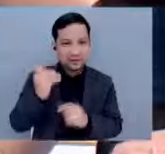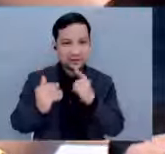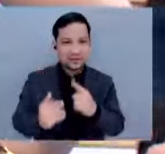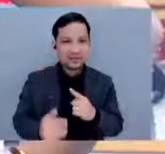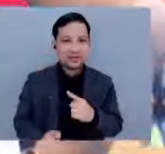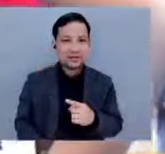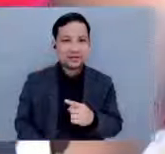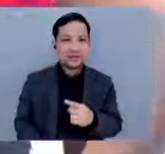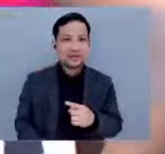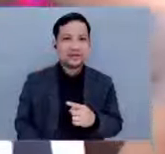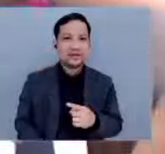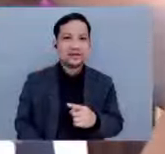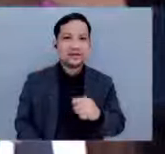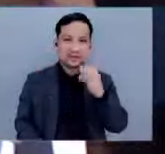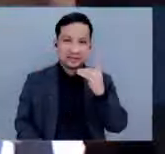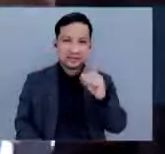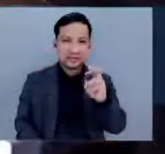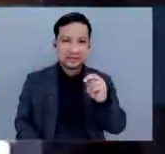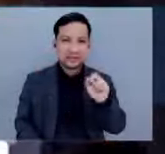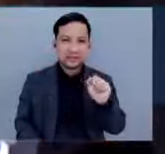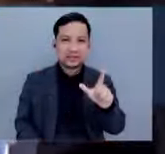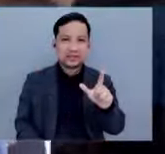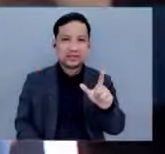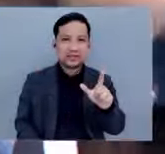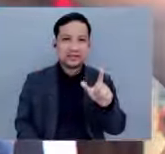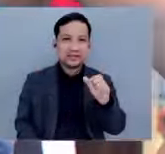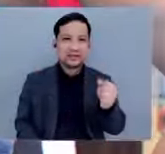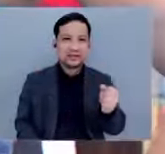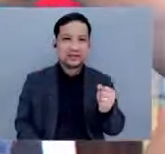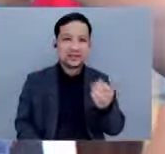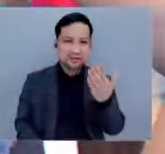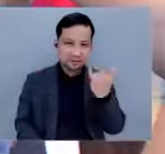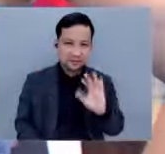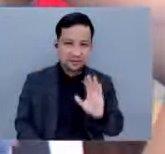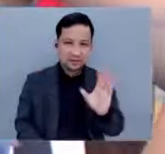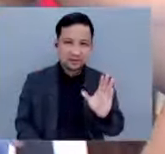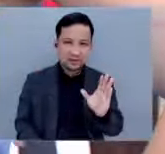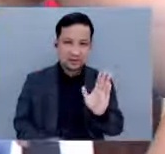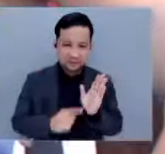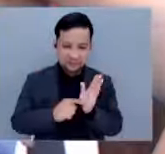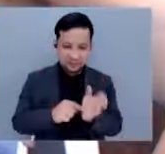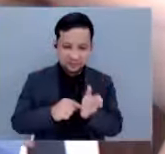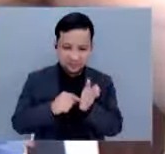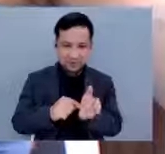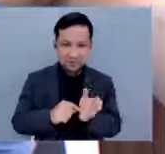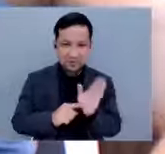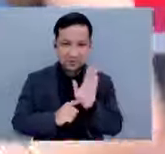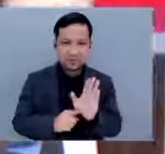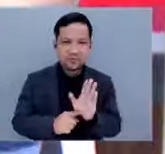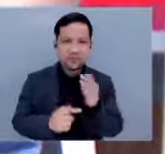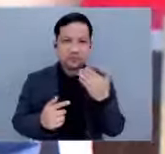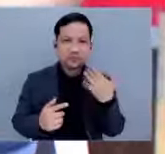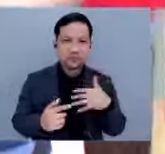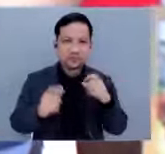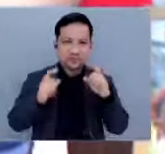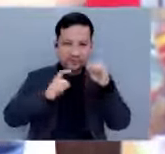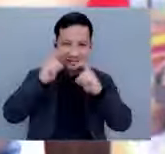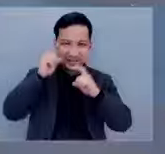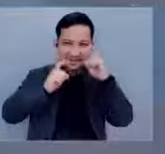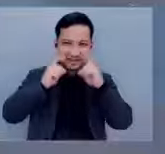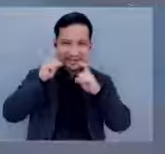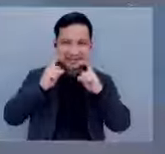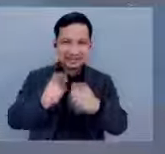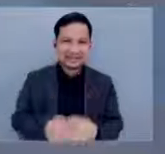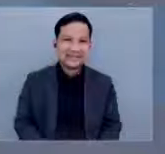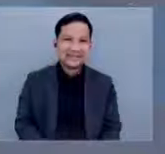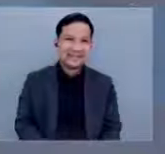My name is Dunyel po. Ano? Dunyel Gasingan po. Dunyel, alam mo, pwede bang ipakita lang natin direct? Kasi grabe yung facial expression niya. Pwede sayaw kang isa, tapos